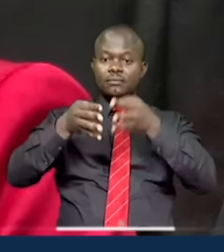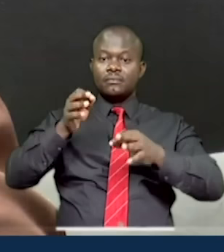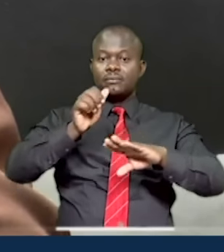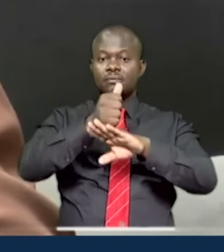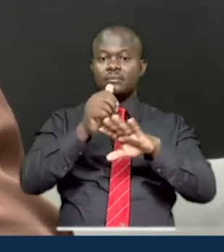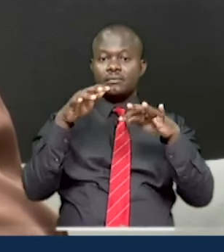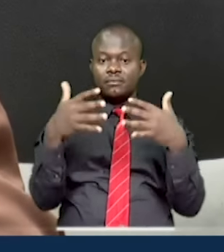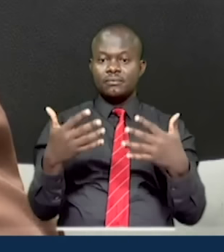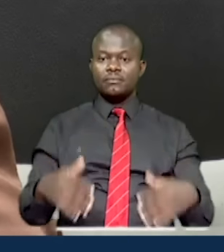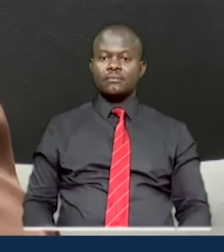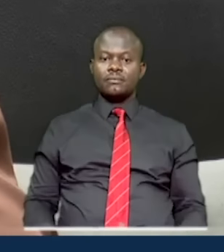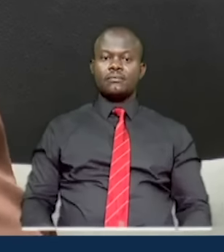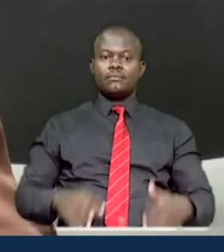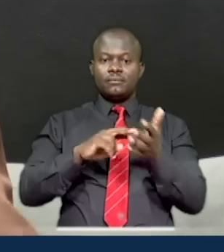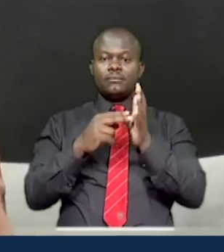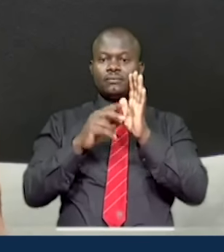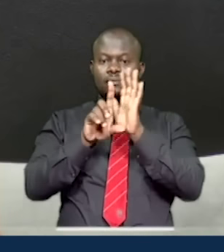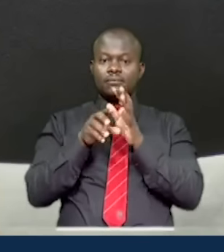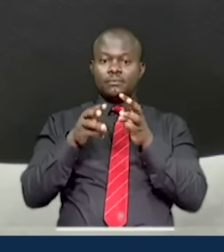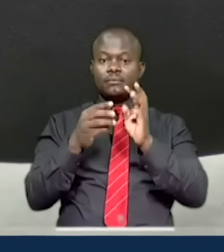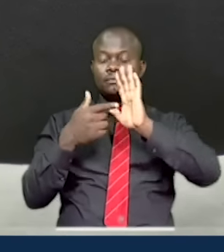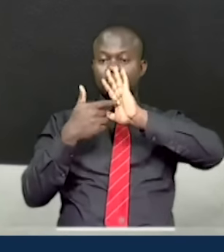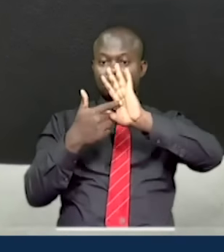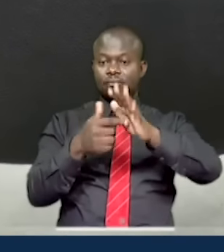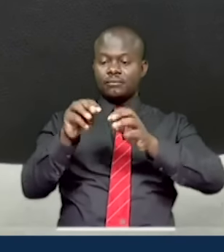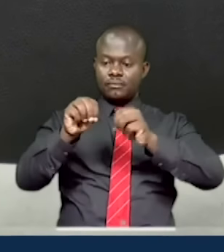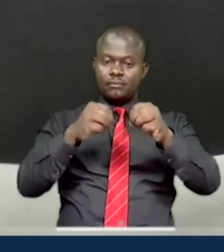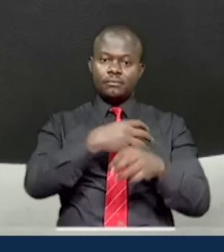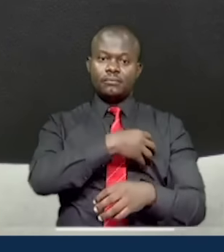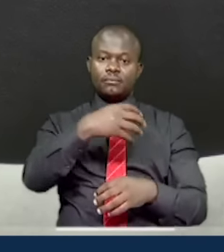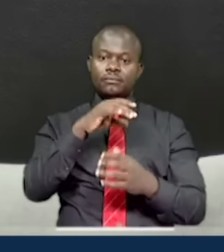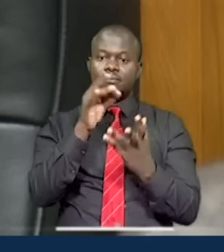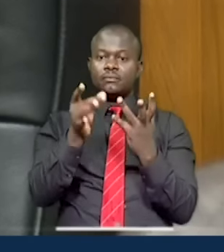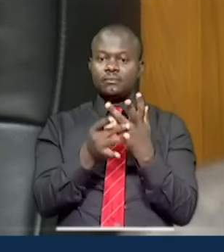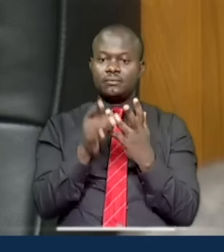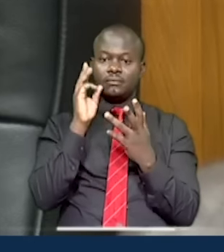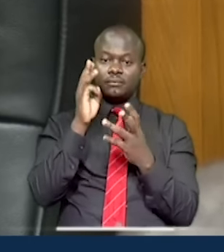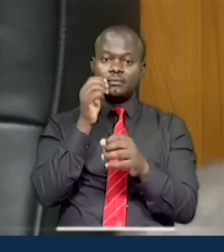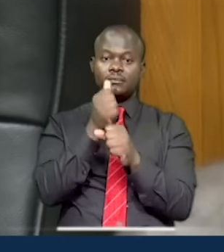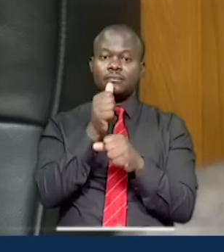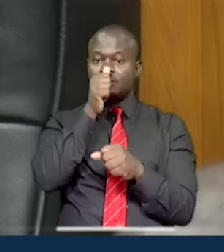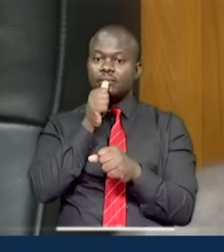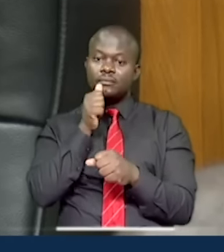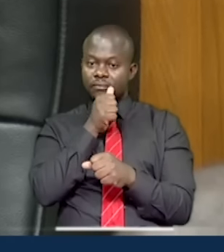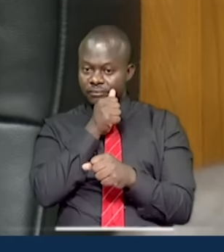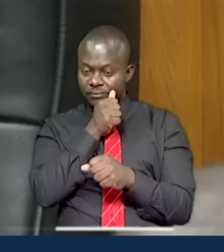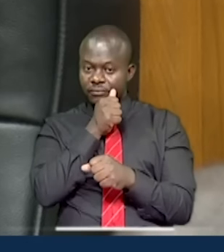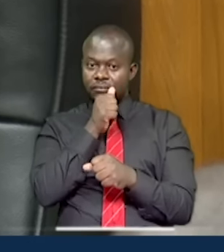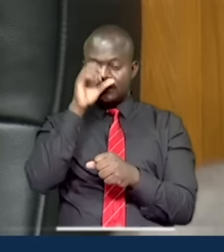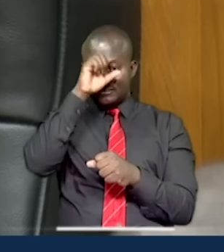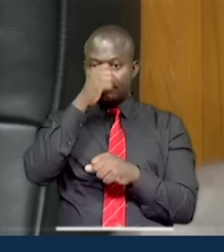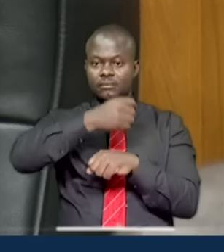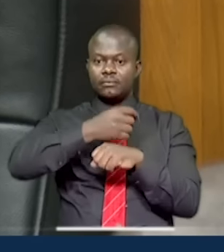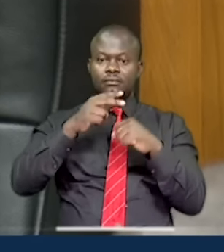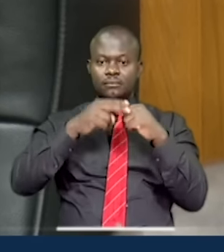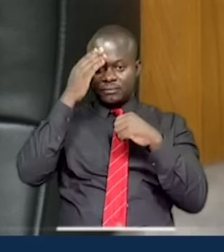ati muri uyu mushinga w'itegeko uburyo bwo kumenyekanisha imicungire y'umutungo w'abashakanye bizajya bikorwa mu ibanga hasigaye iminsi 7